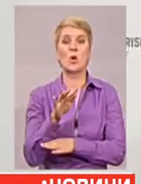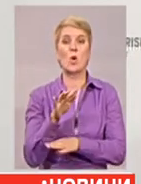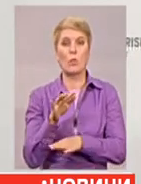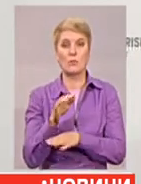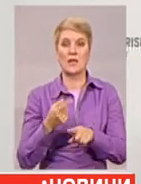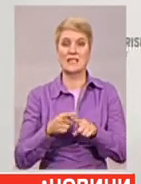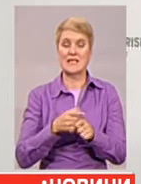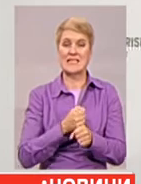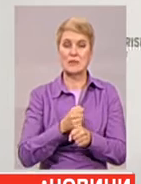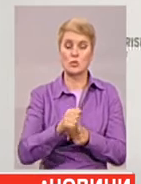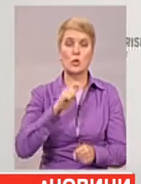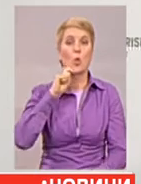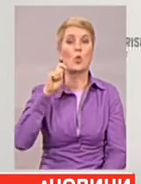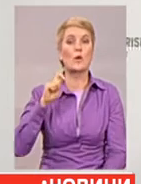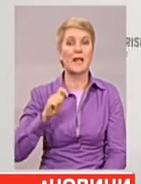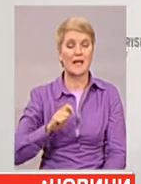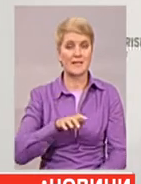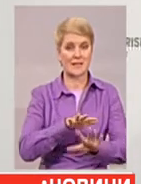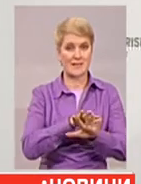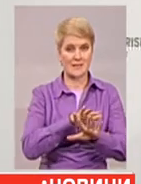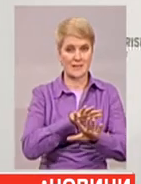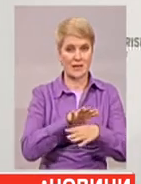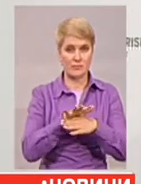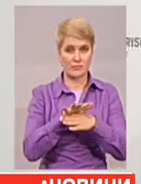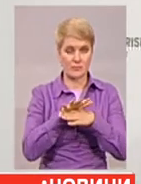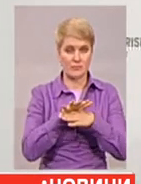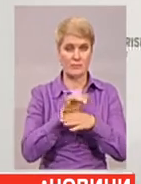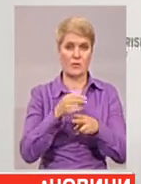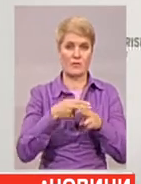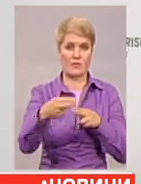змусило українські війська відкривати вогонь у відповідь.